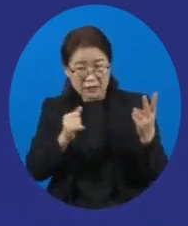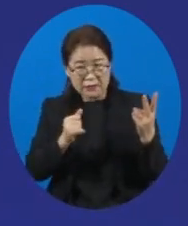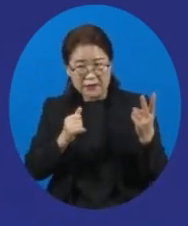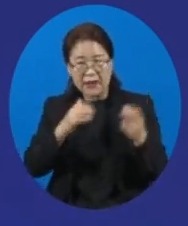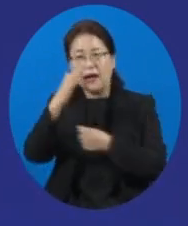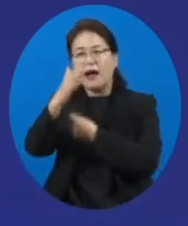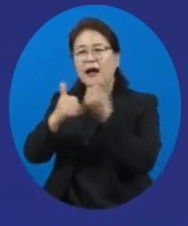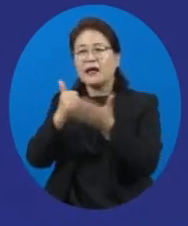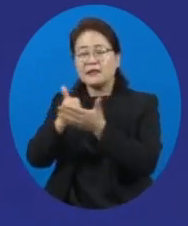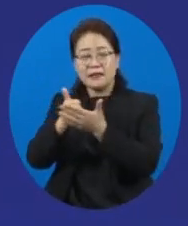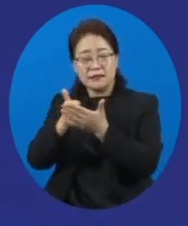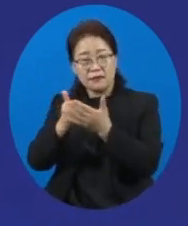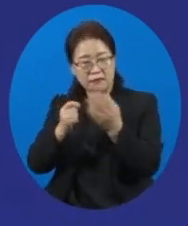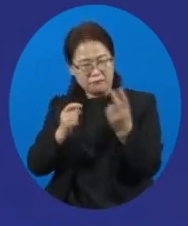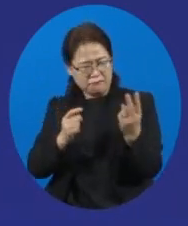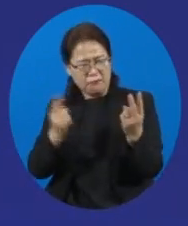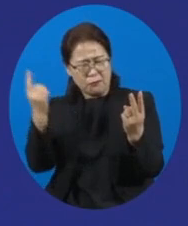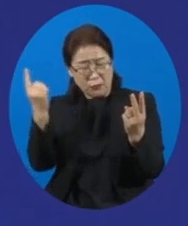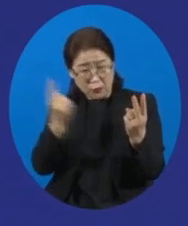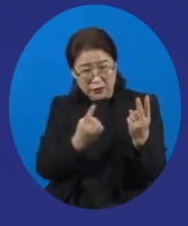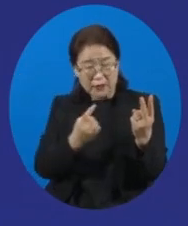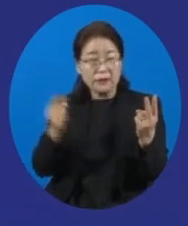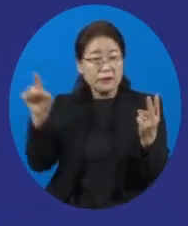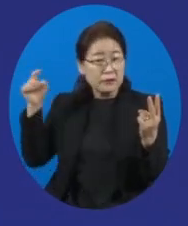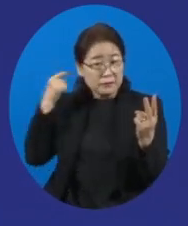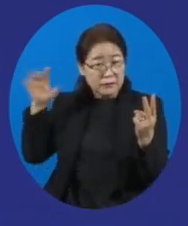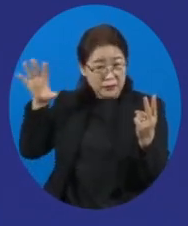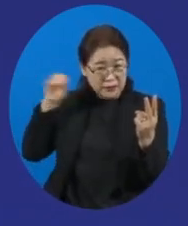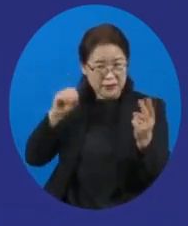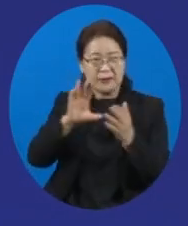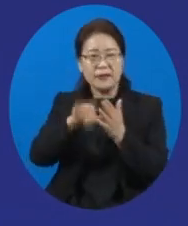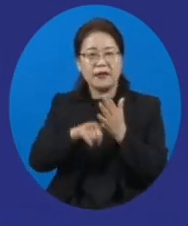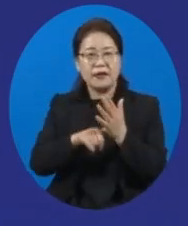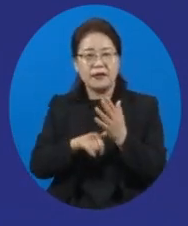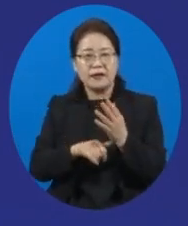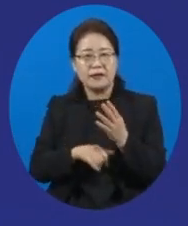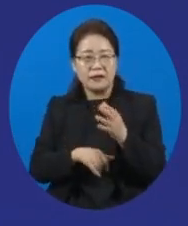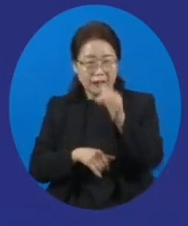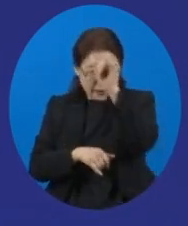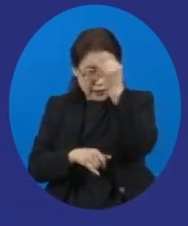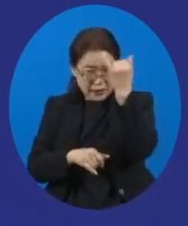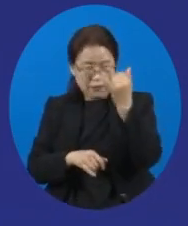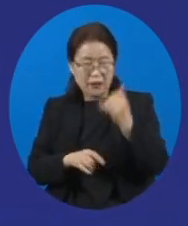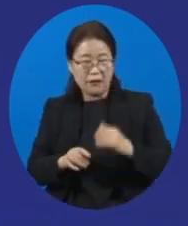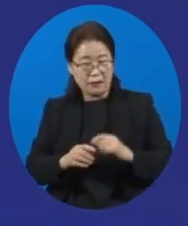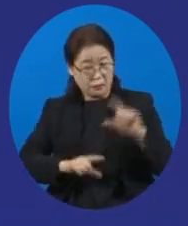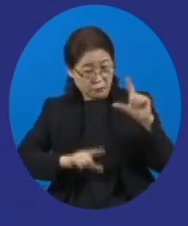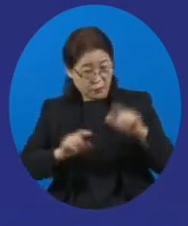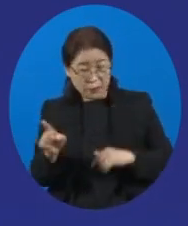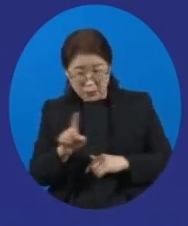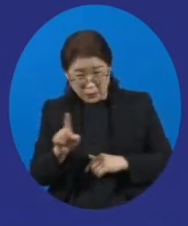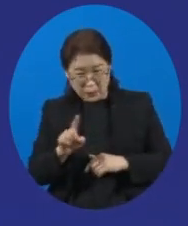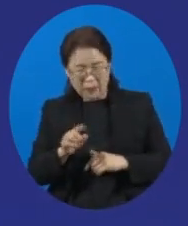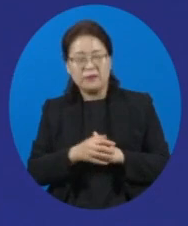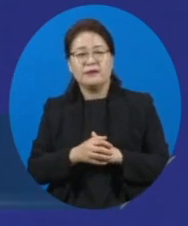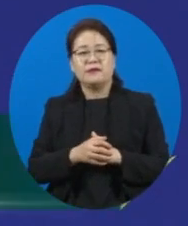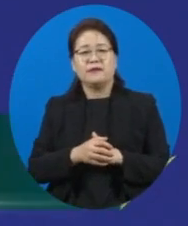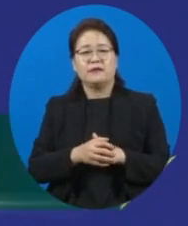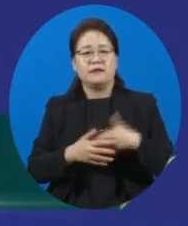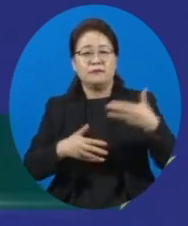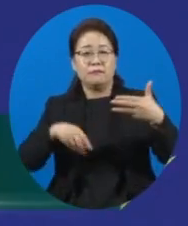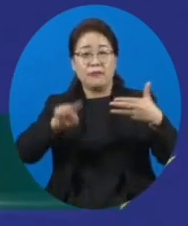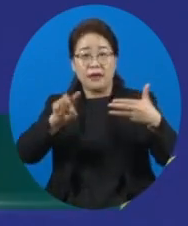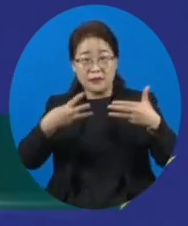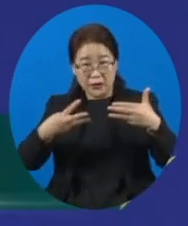자신들을 향하여 오고 계신다는 소리를 들었을 때에 아담과 하와는 어떻게 반응했을까요? 자, 우리 8절